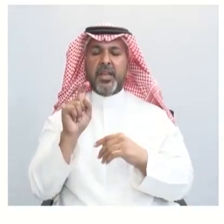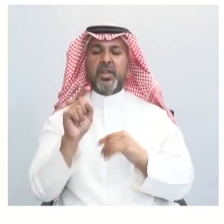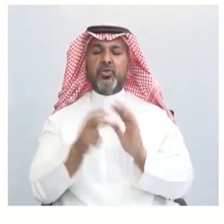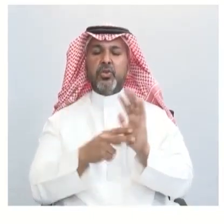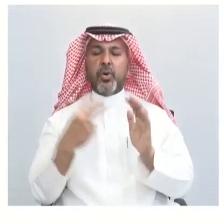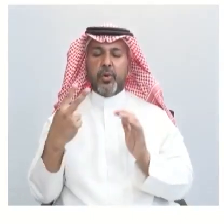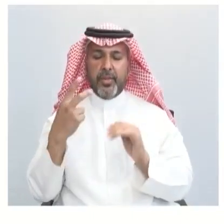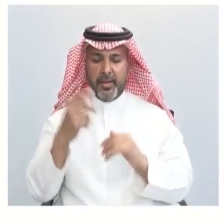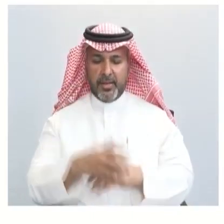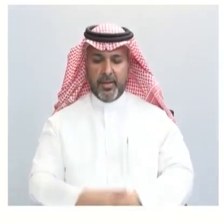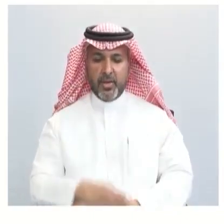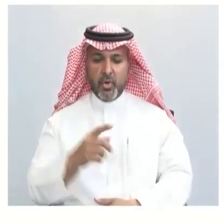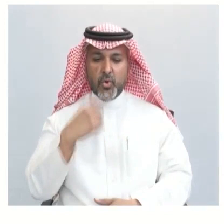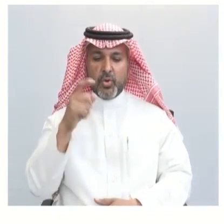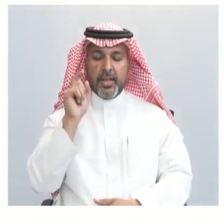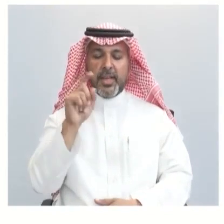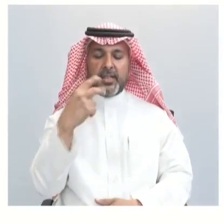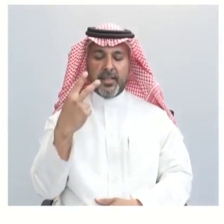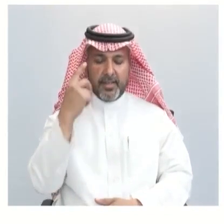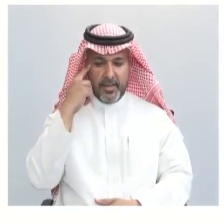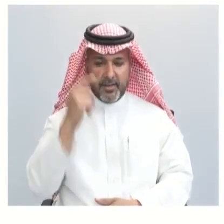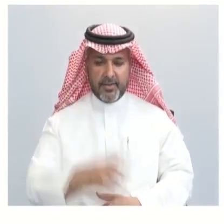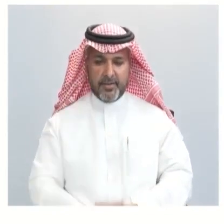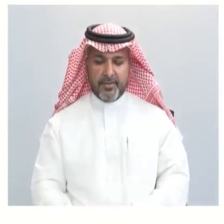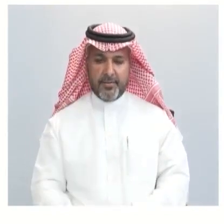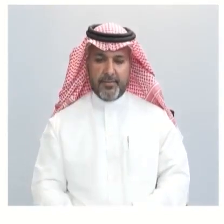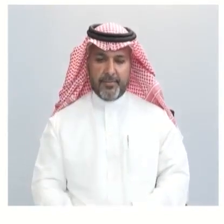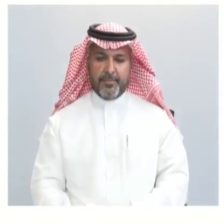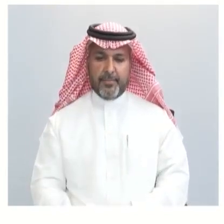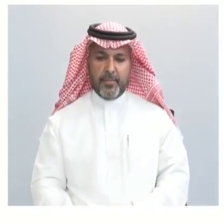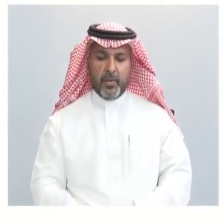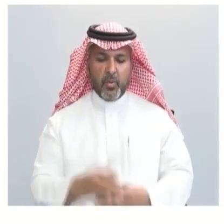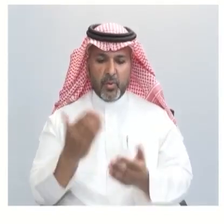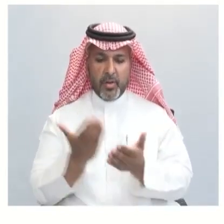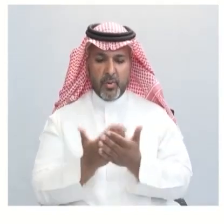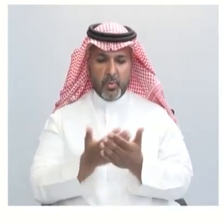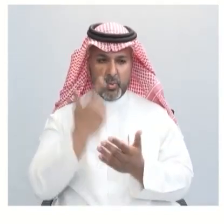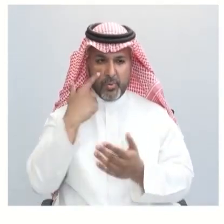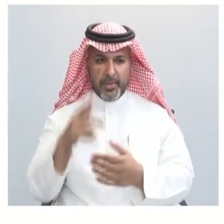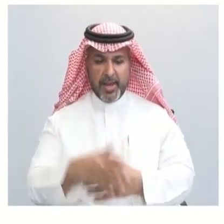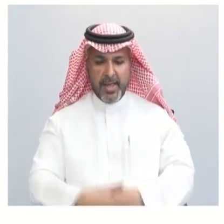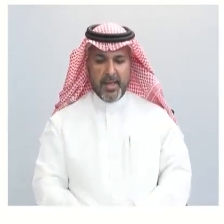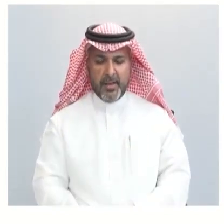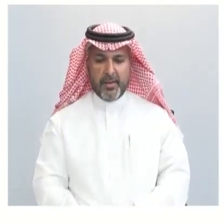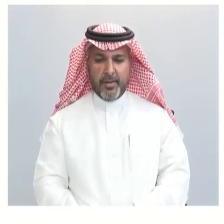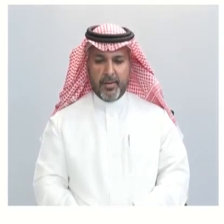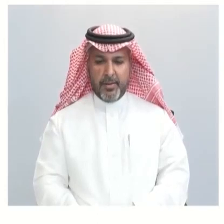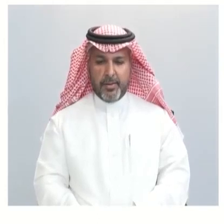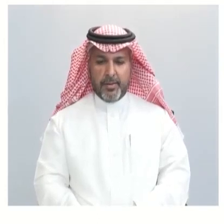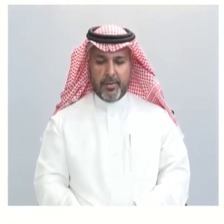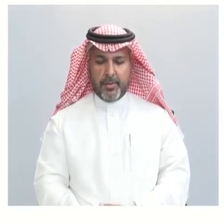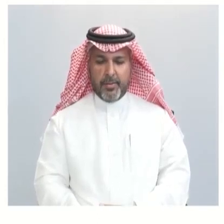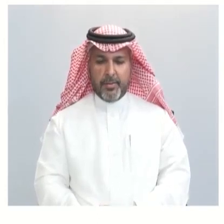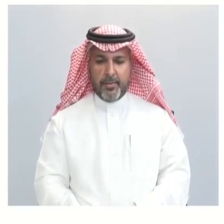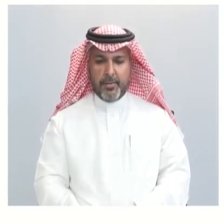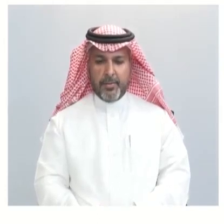القيمه التي تجعل المقام الداله عفوا غير معرفه مثل كل داله مما ياتي افف اكس تساوي خ على اكس طبعا هنا